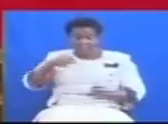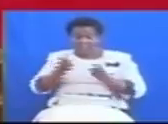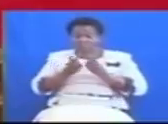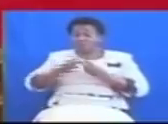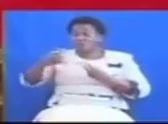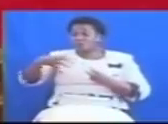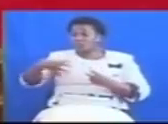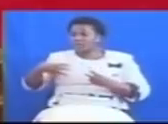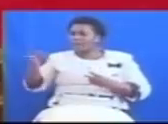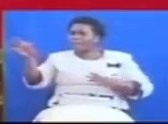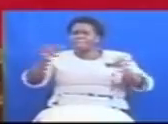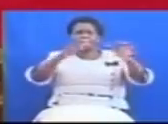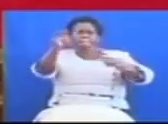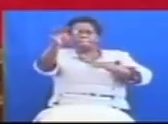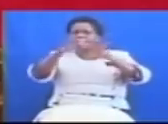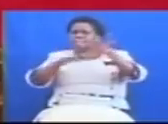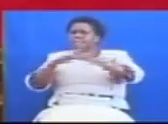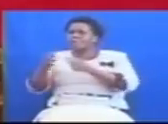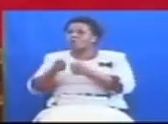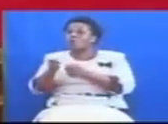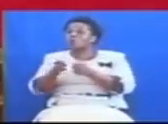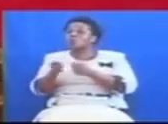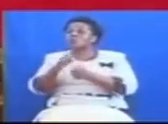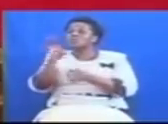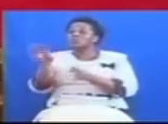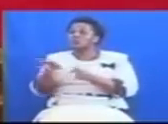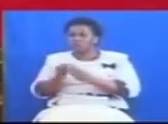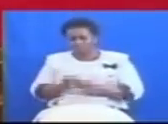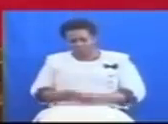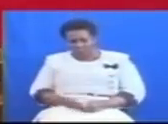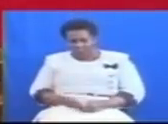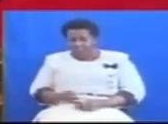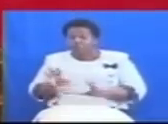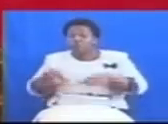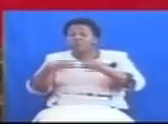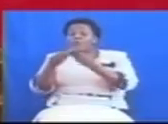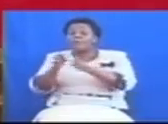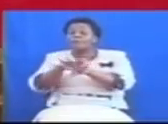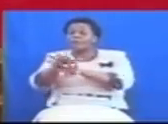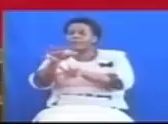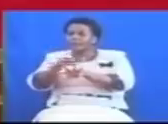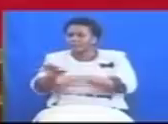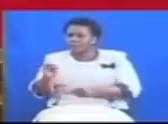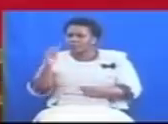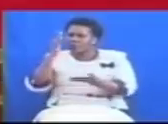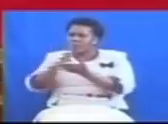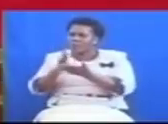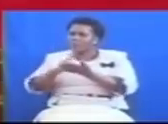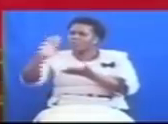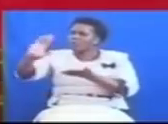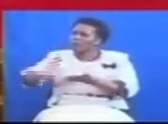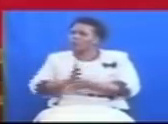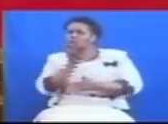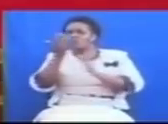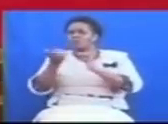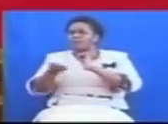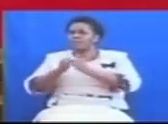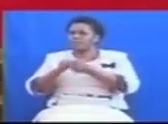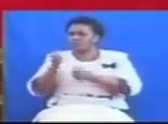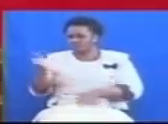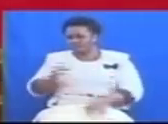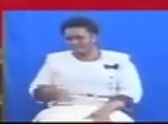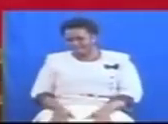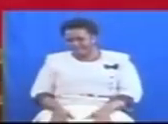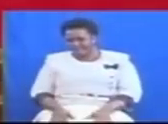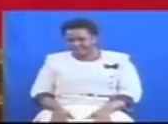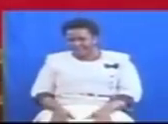maji na tukawapa agizo na kuandikia hadi mkataba kwa maana ya kuhakikisha kwamba hili jambo wanaliondoa tatizo kabisa. Lakini mkataba ambao tumekubaliana